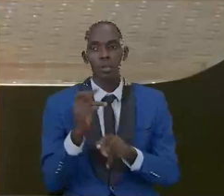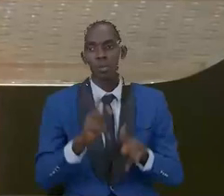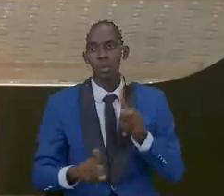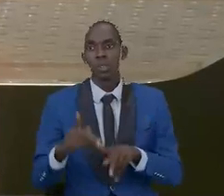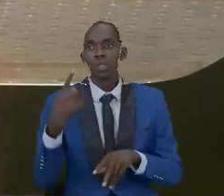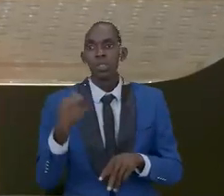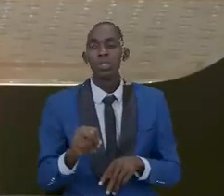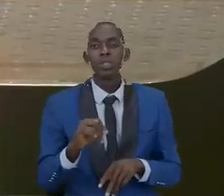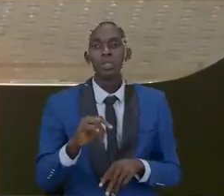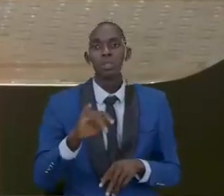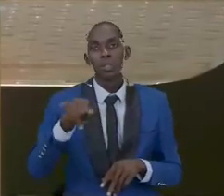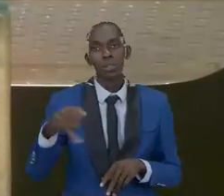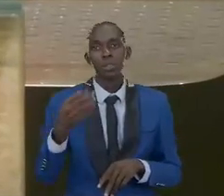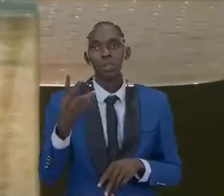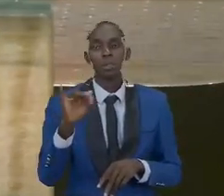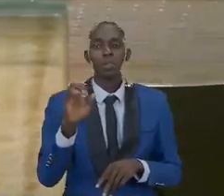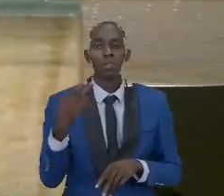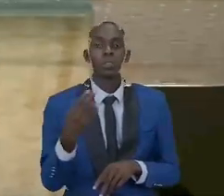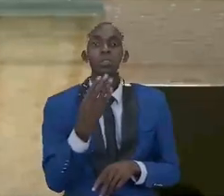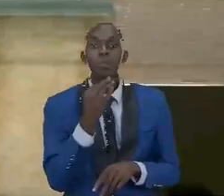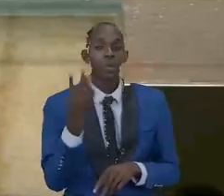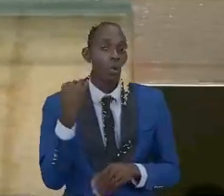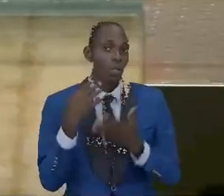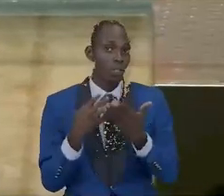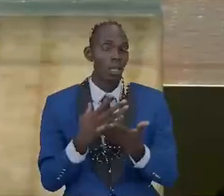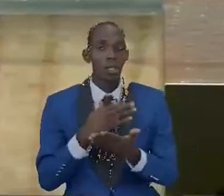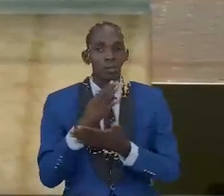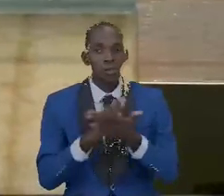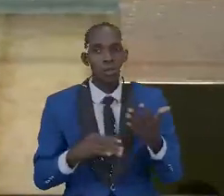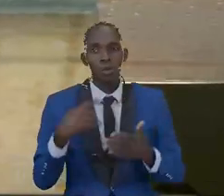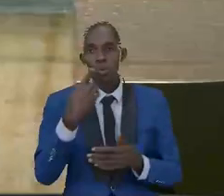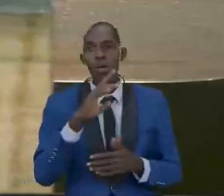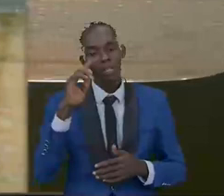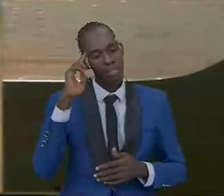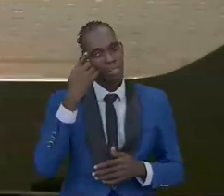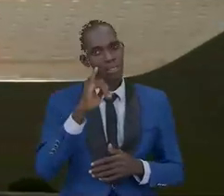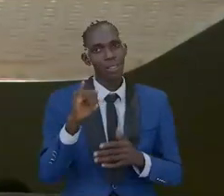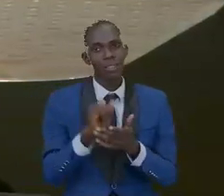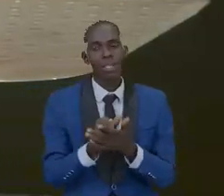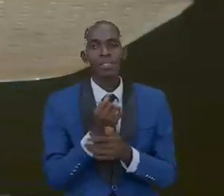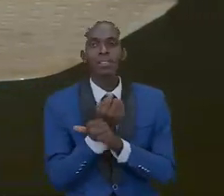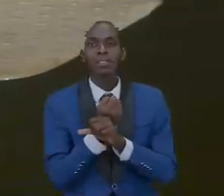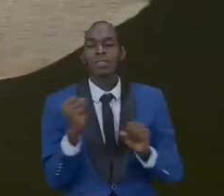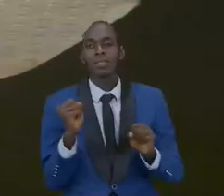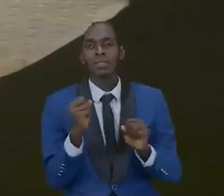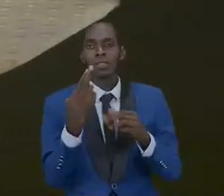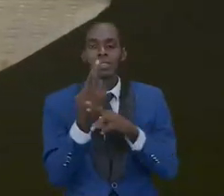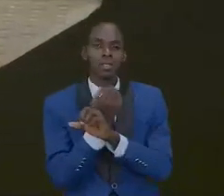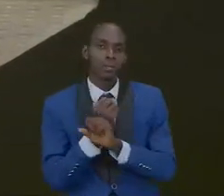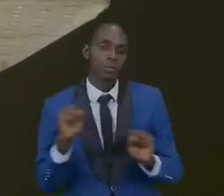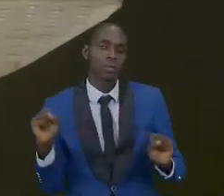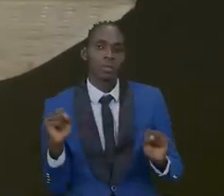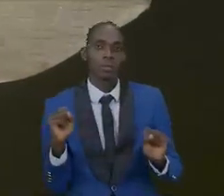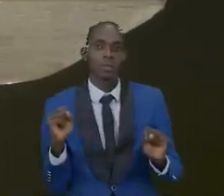là et il y avait ceux-là qui pensèrent que la justification la rédemption le salut